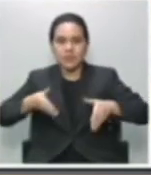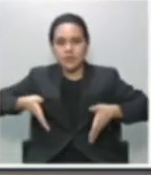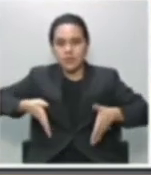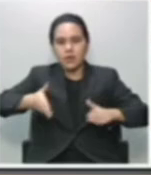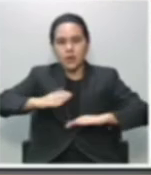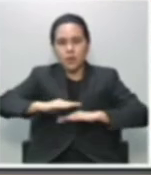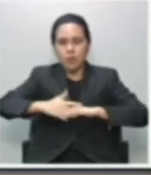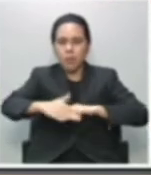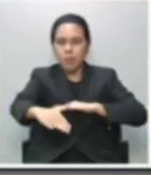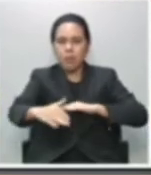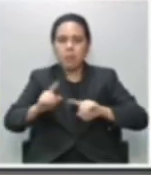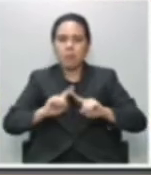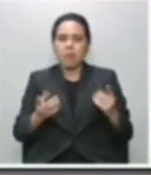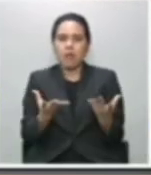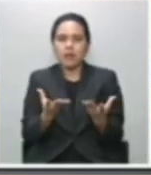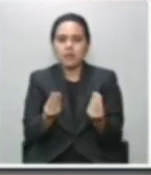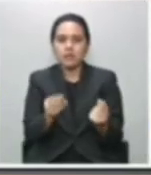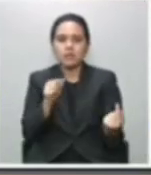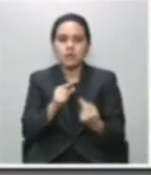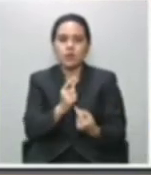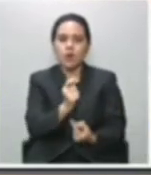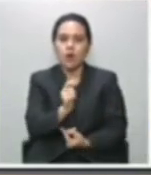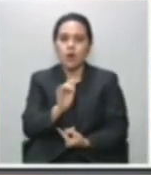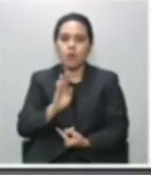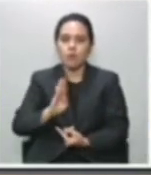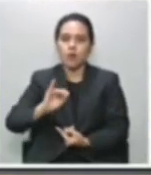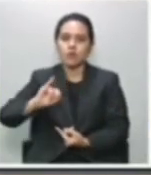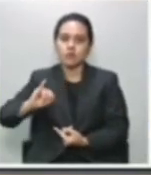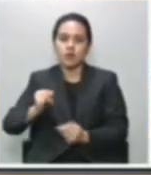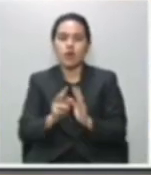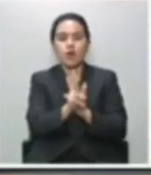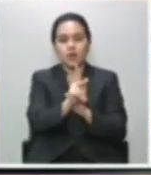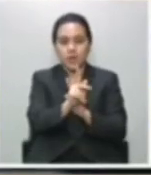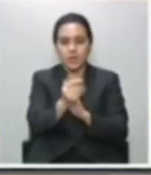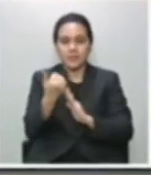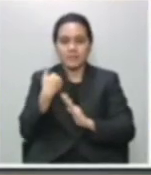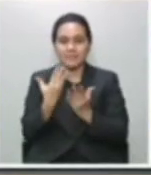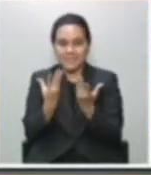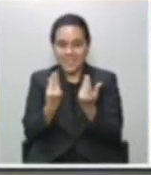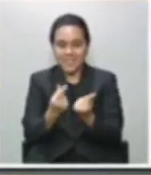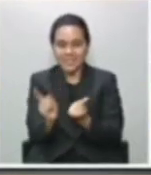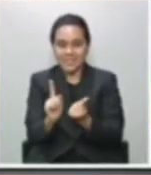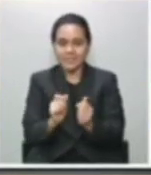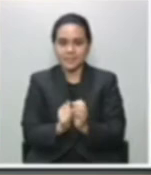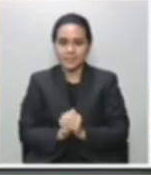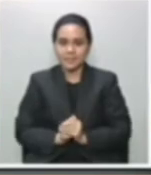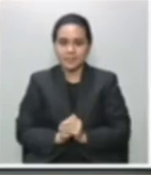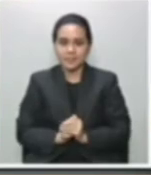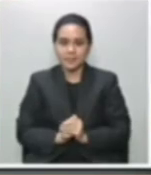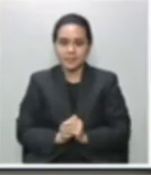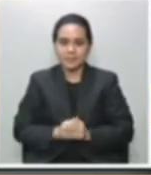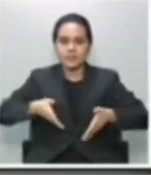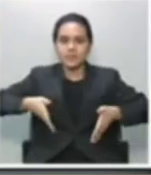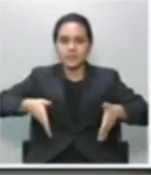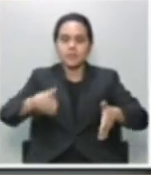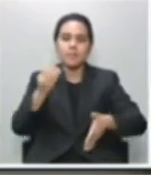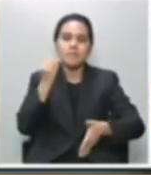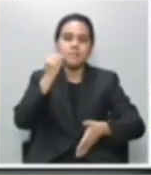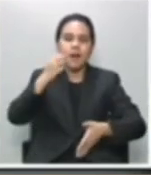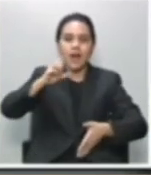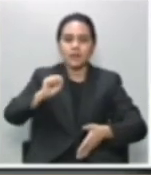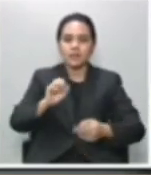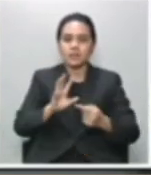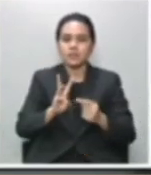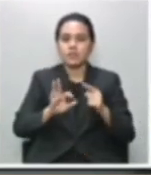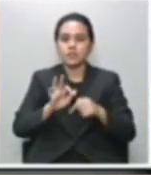แต่ดินขององค์การบริหารส่วนจังหวัดขอนแก่นมีรายละเอียดดังต่อไปนี้ถนนสายบ้านสว่างหมู่8ถึงบ้